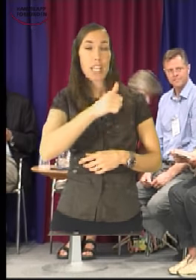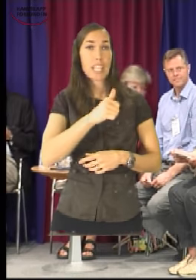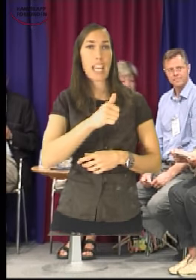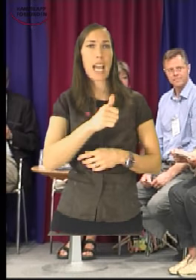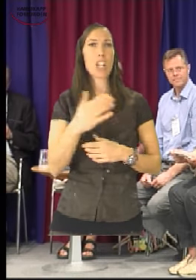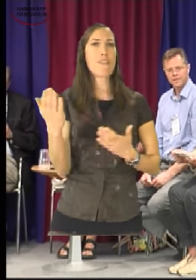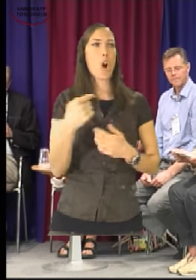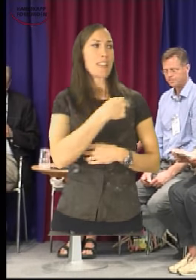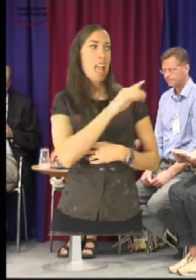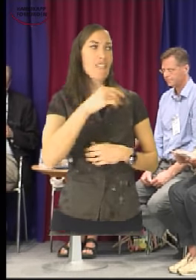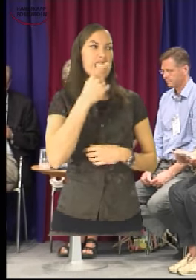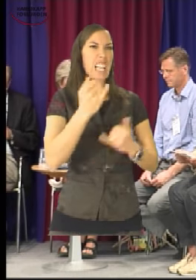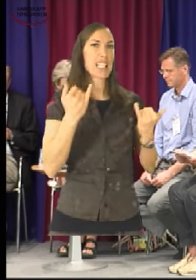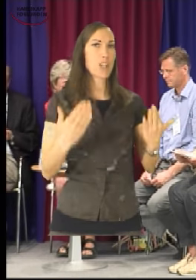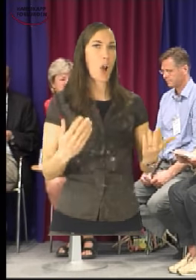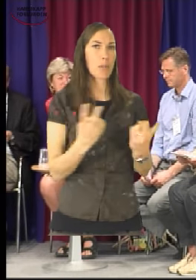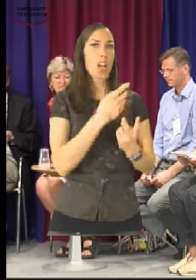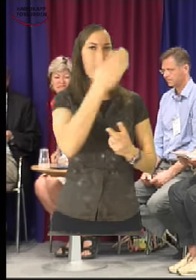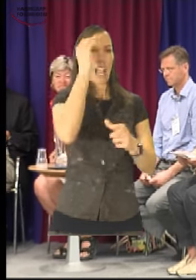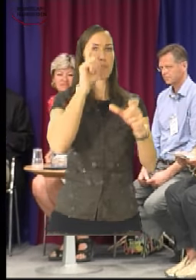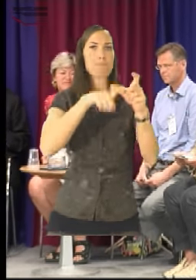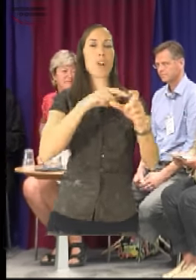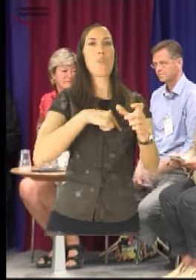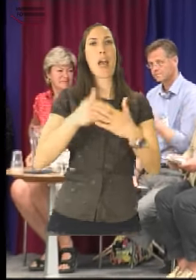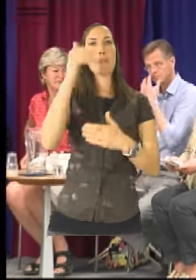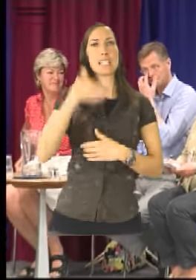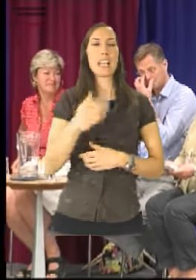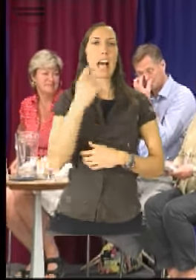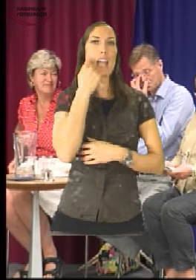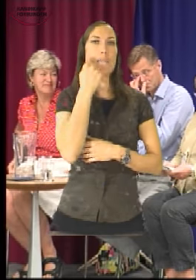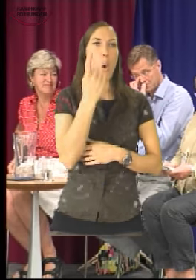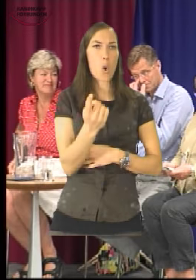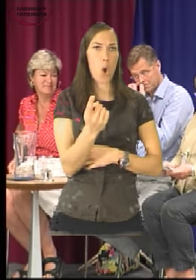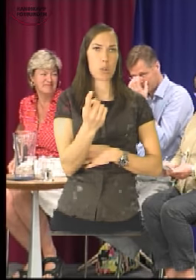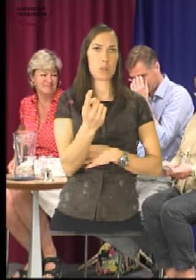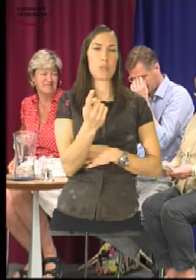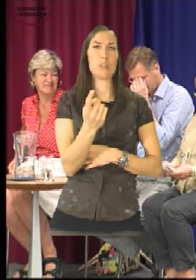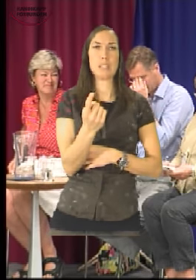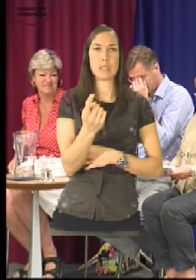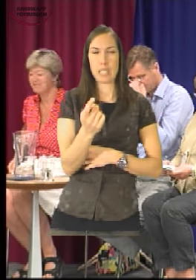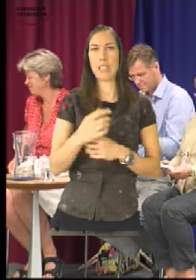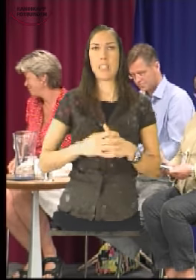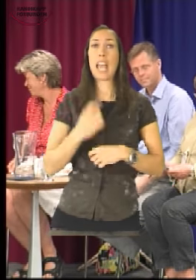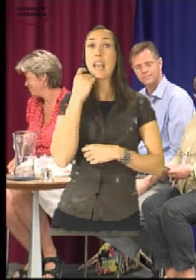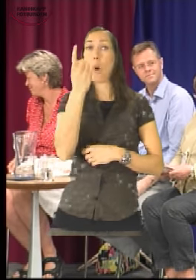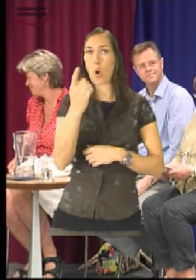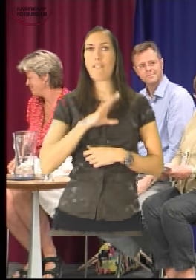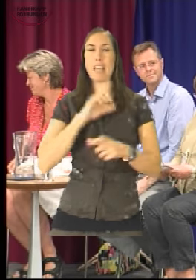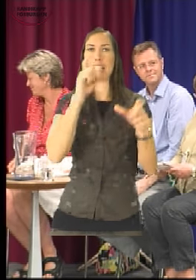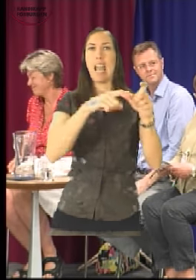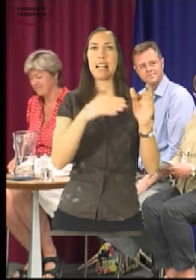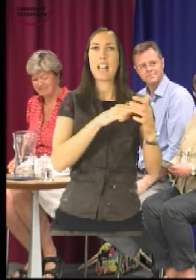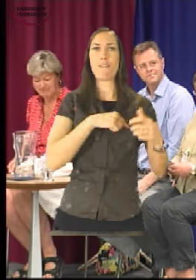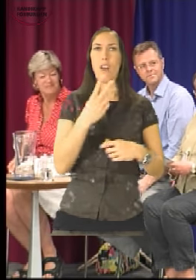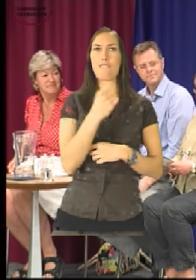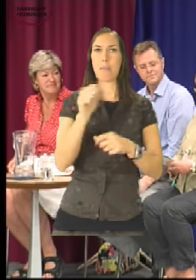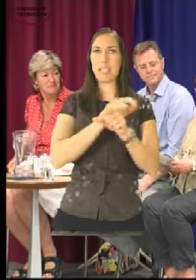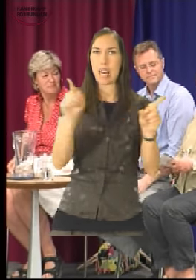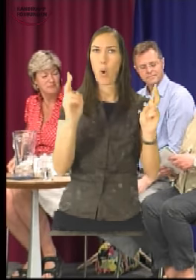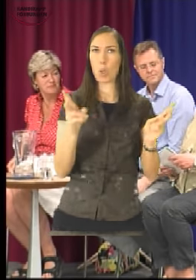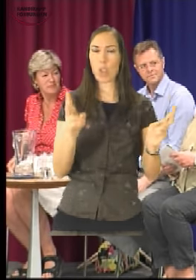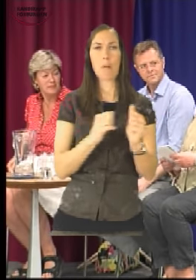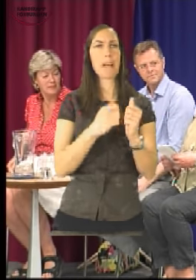har sagt idag så kan ni gå in på vår hemsida imorgon, för att då har vi länkat till den här webbsändningen också. Men tack